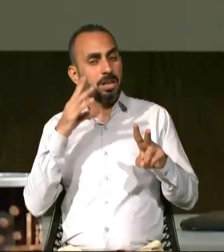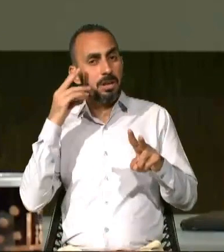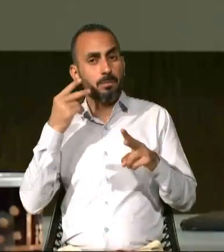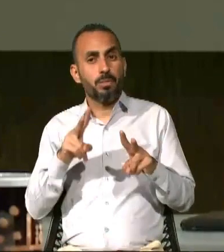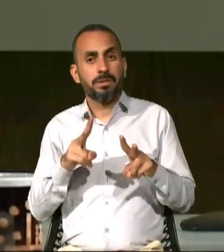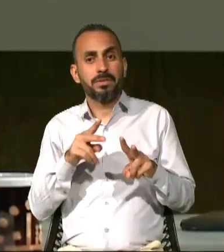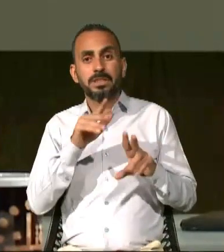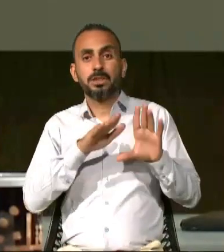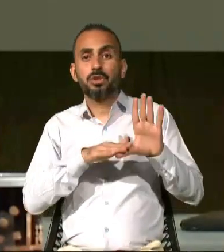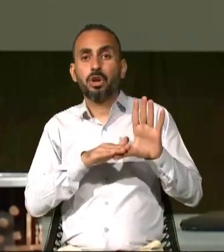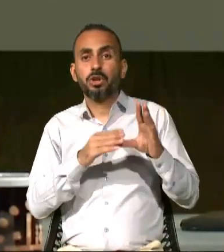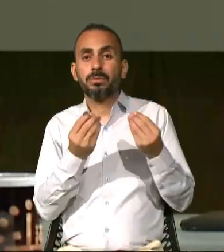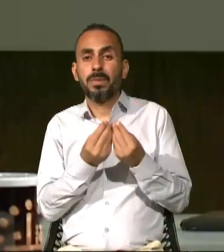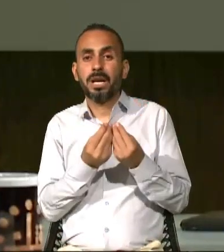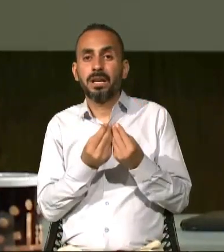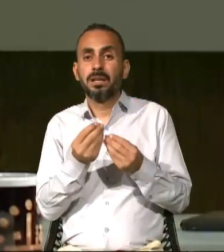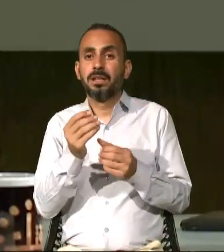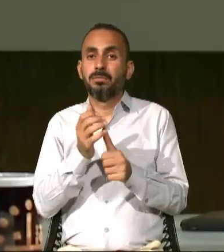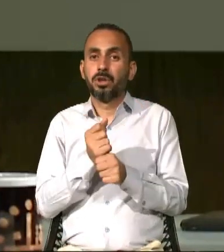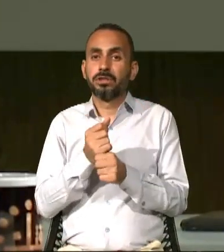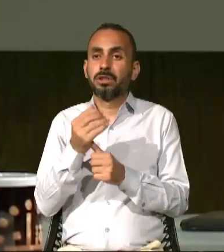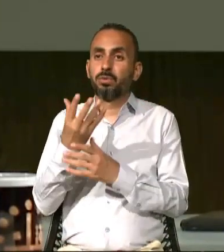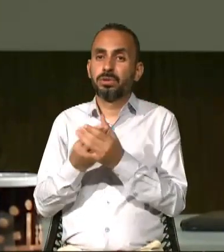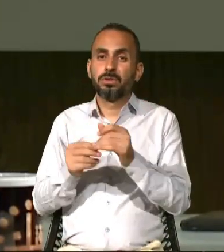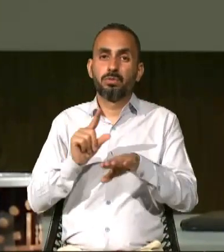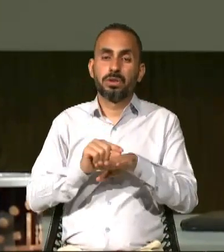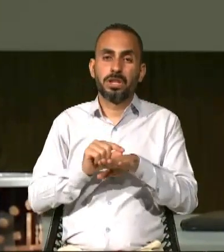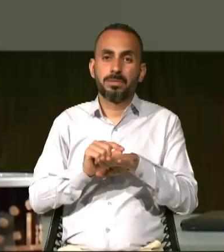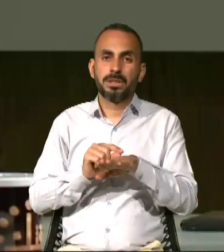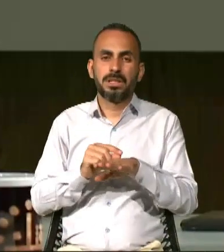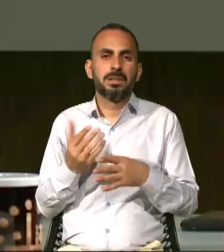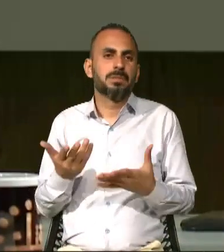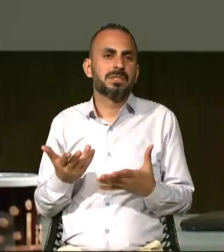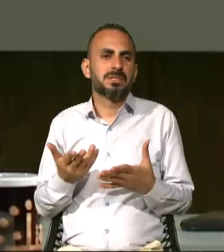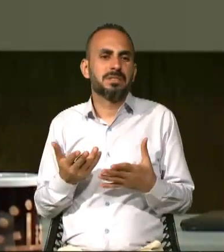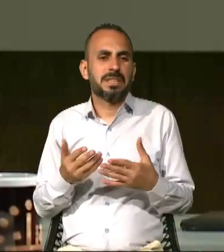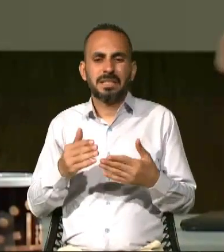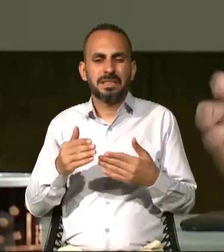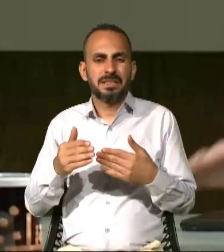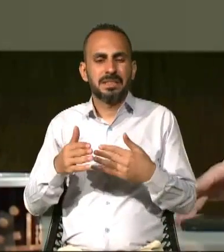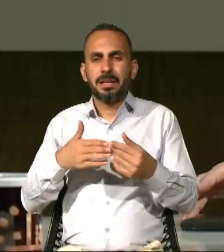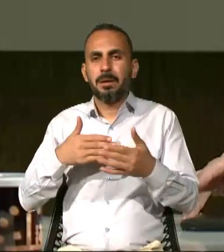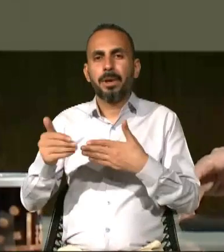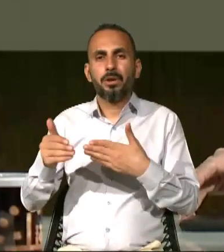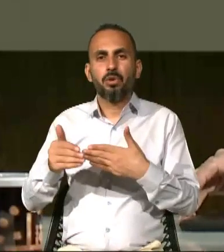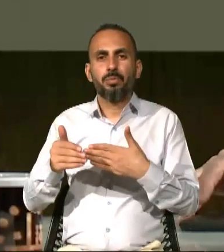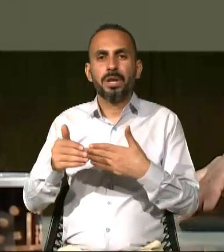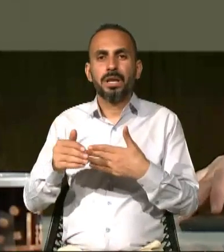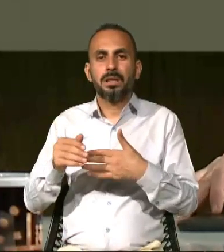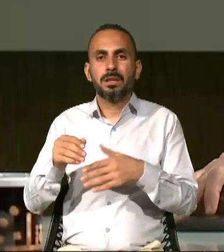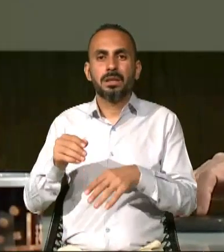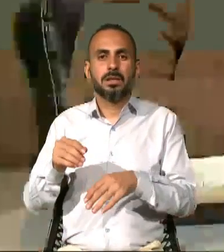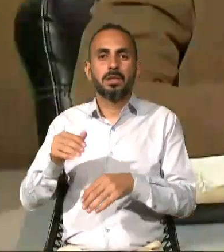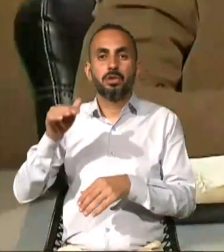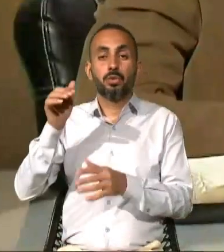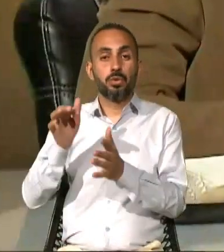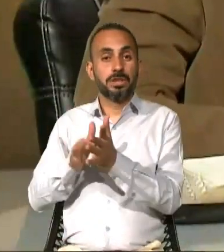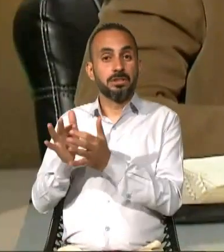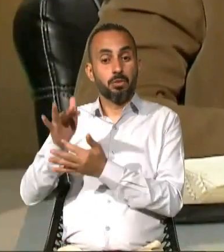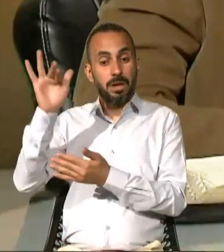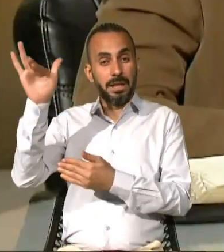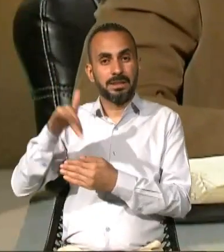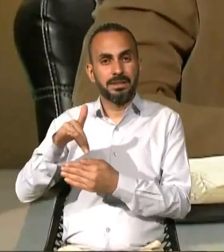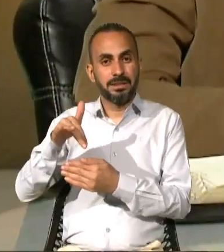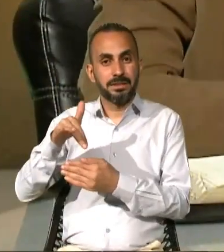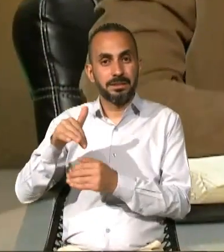عايز اسمعها. قلت لي ده بيعلقني بمجيء ربنا. بيعلقني يعني بمجيء ربنا لانه ايه اللي خليت تتعلق بمجيء ربنا يعني؟ لانه الكتاب